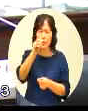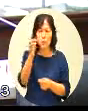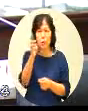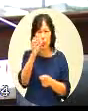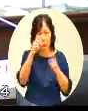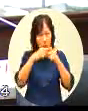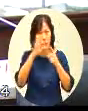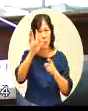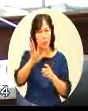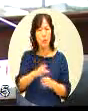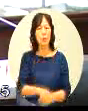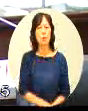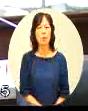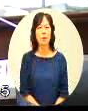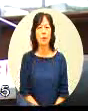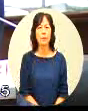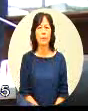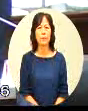60万，